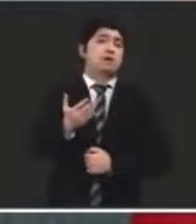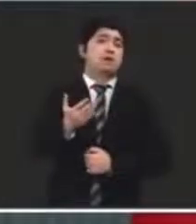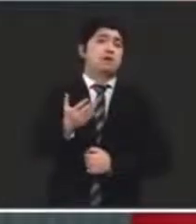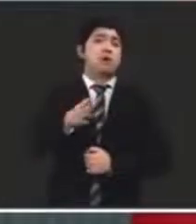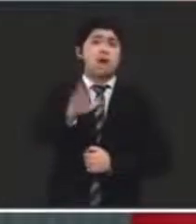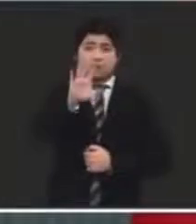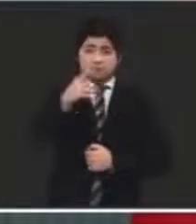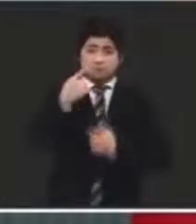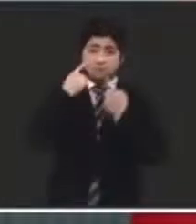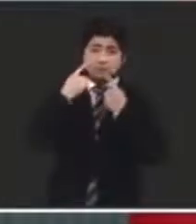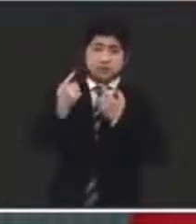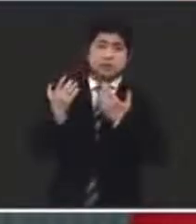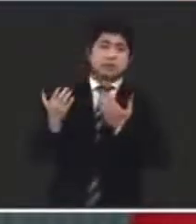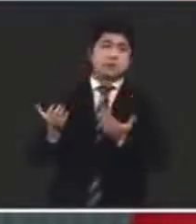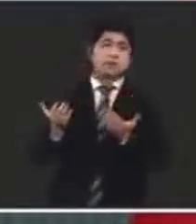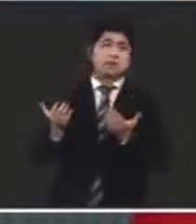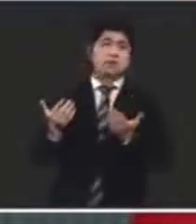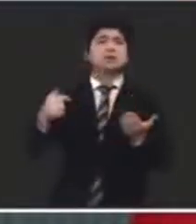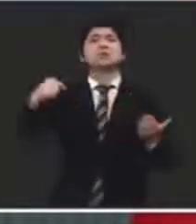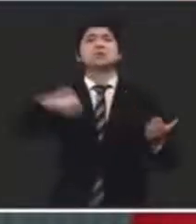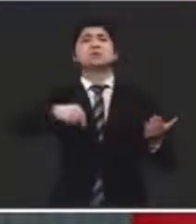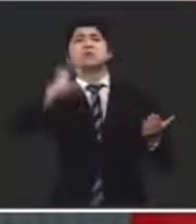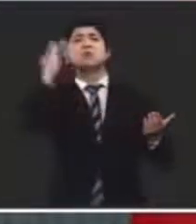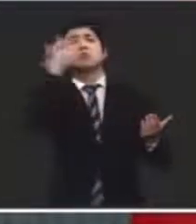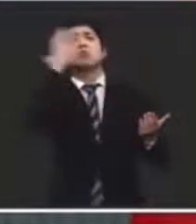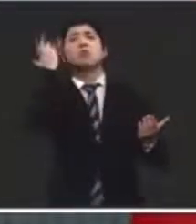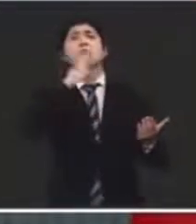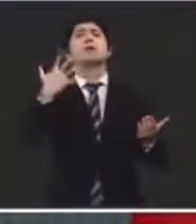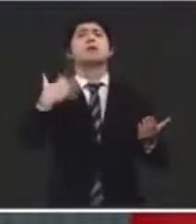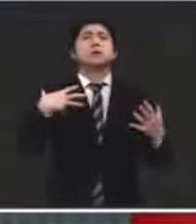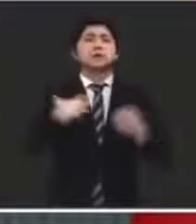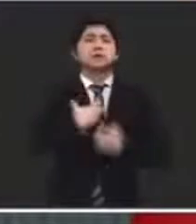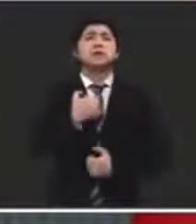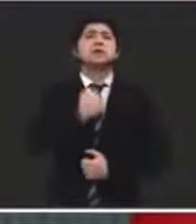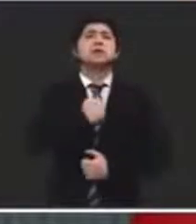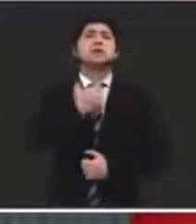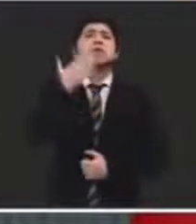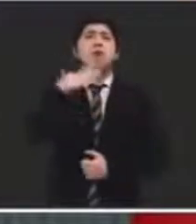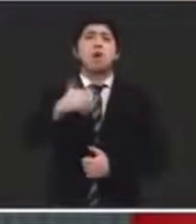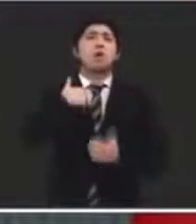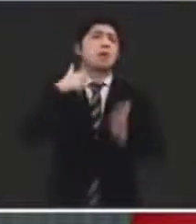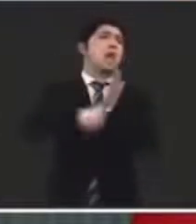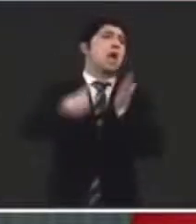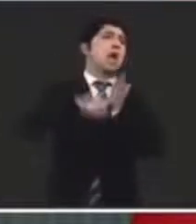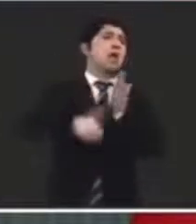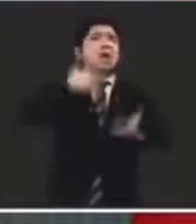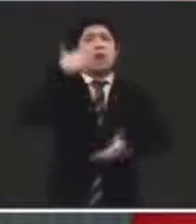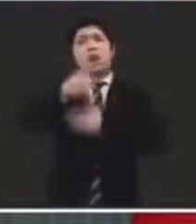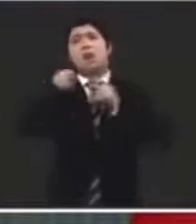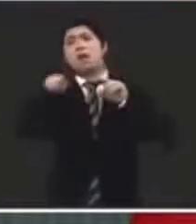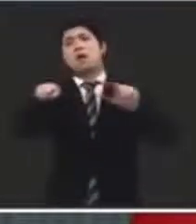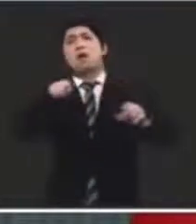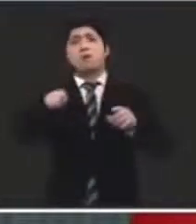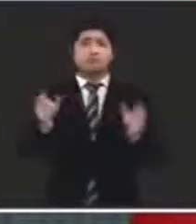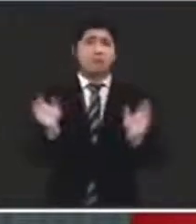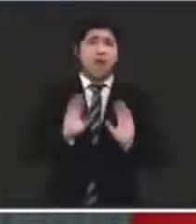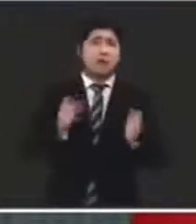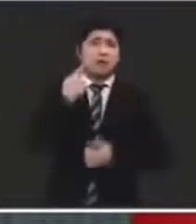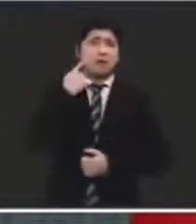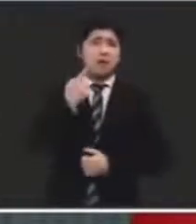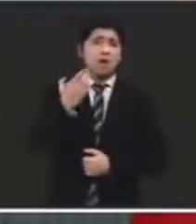o Gel gör ki şimdi utanmadan sıkılmadan tarihçiyim diyenler filan maalesef